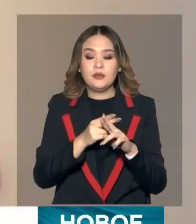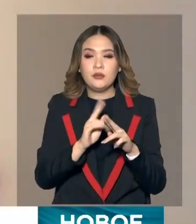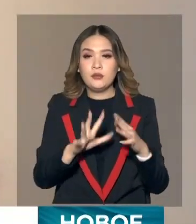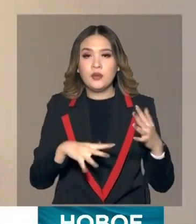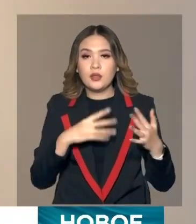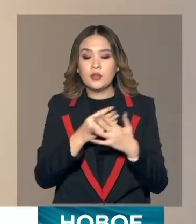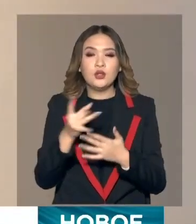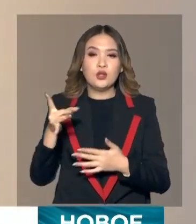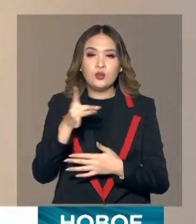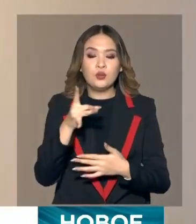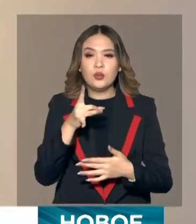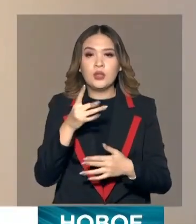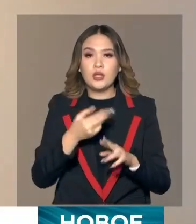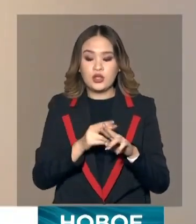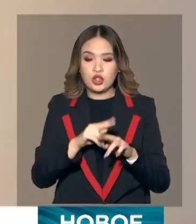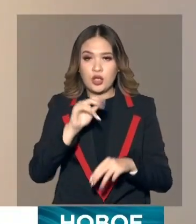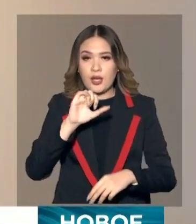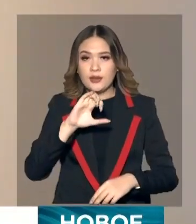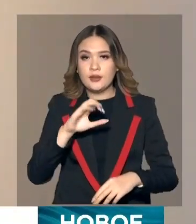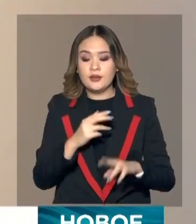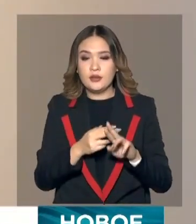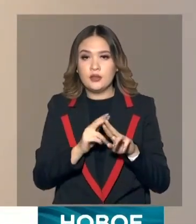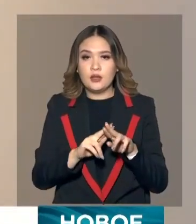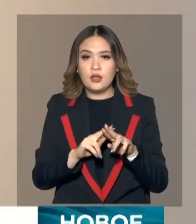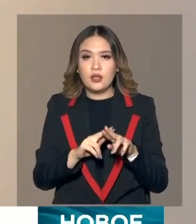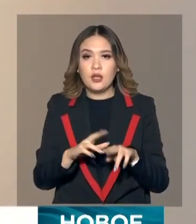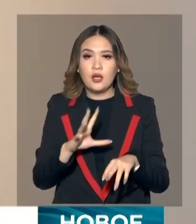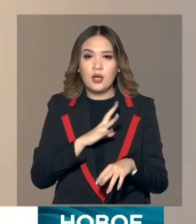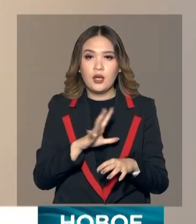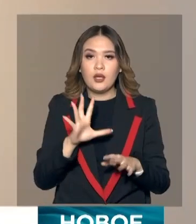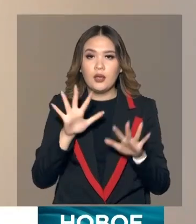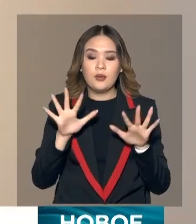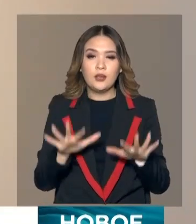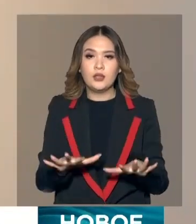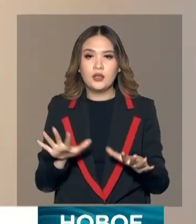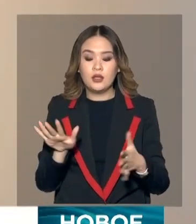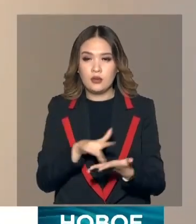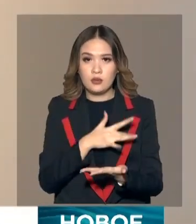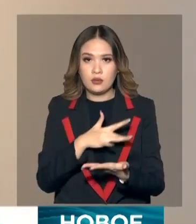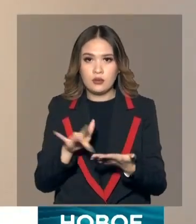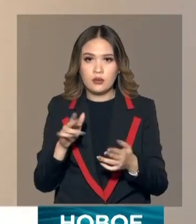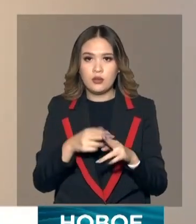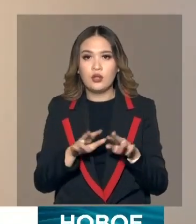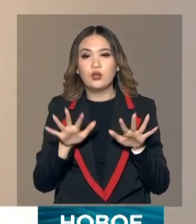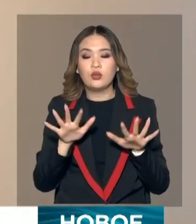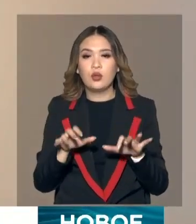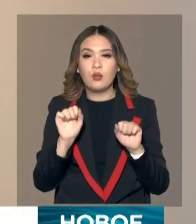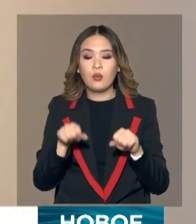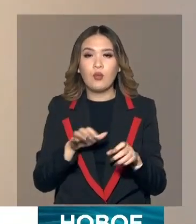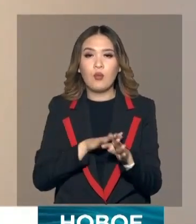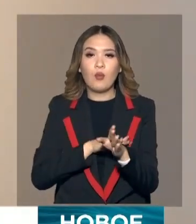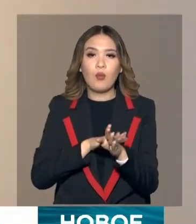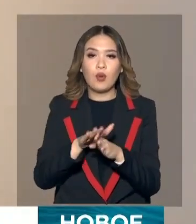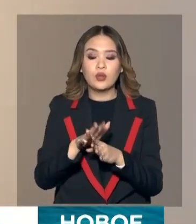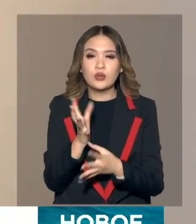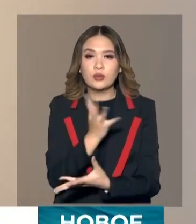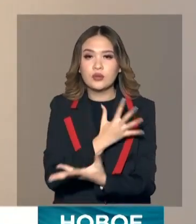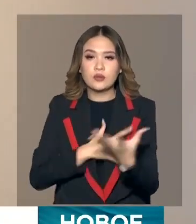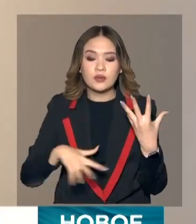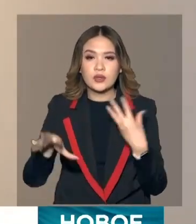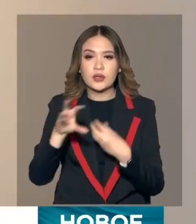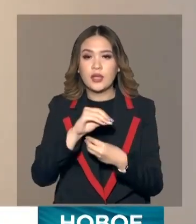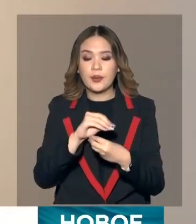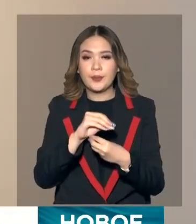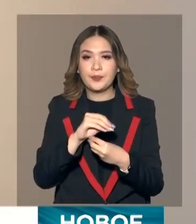из республиканского бюджета, часть, которая выделяется из местного бюджета. Тут будет полностью все